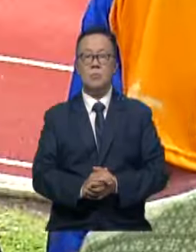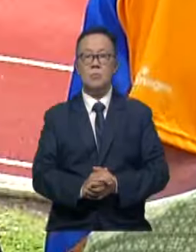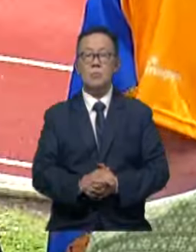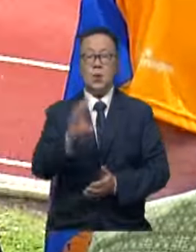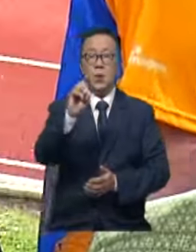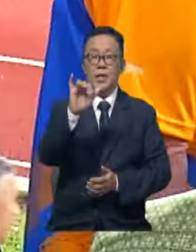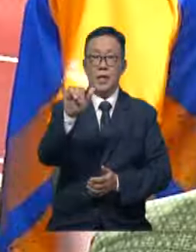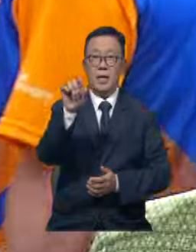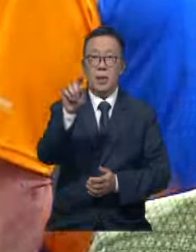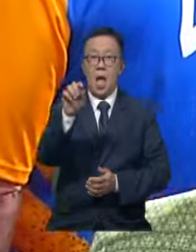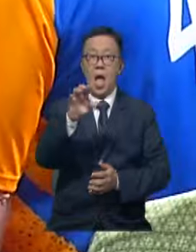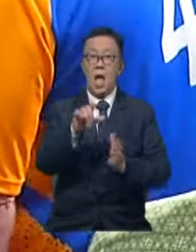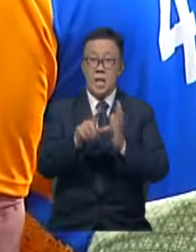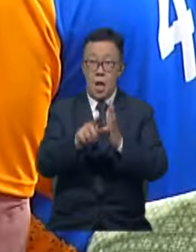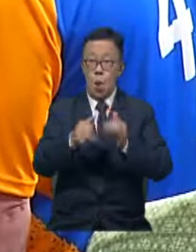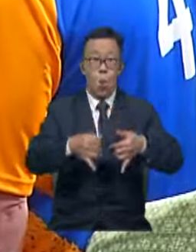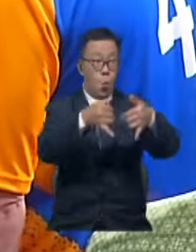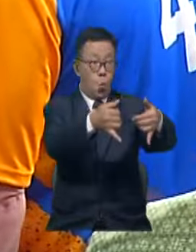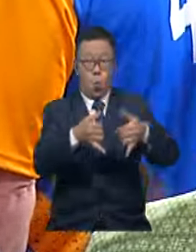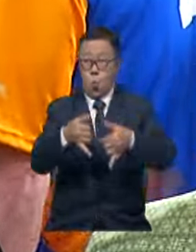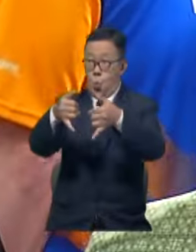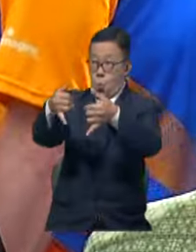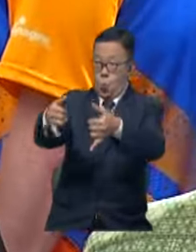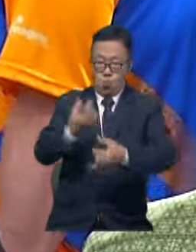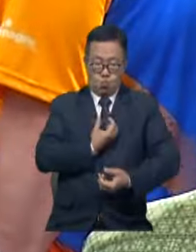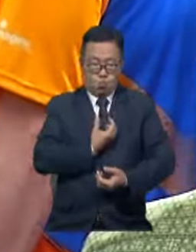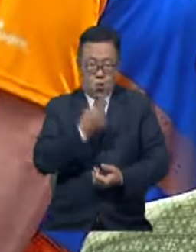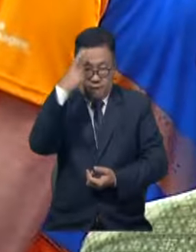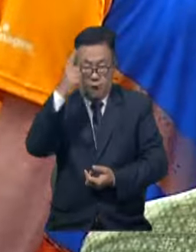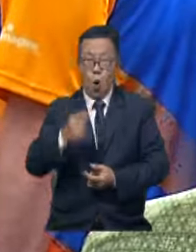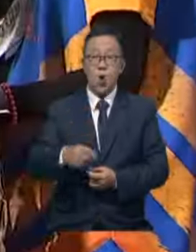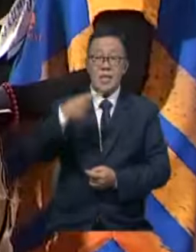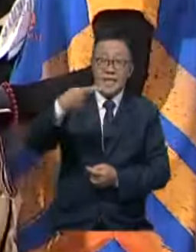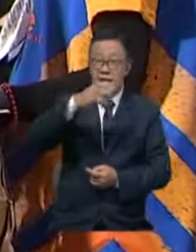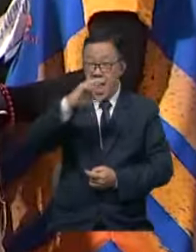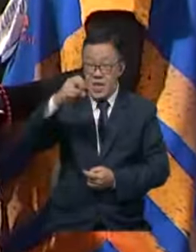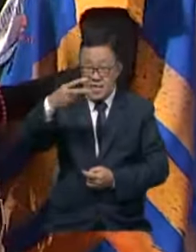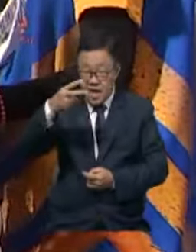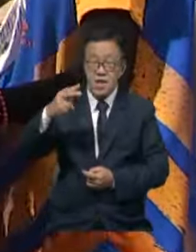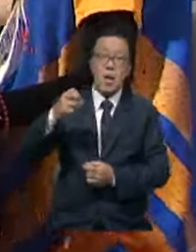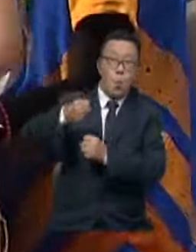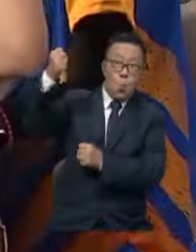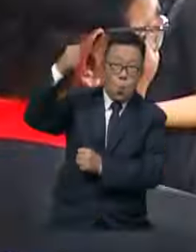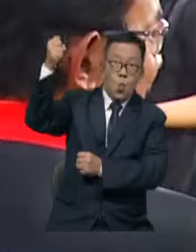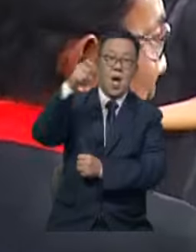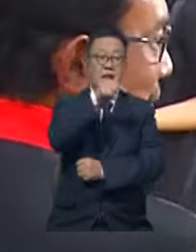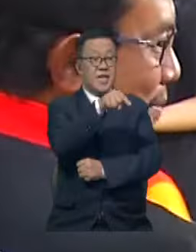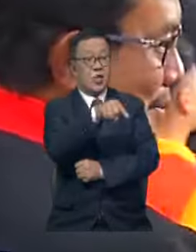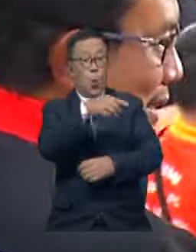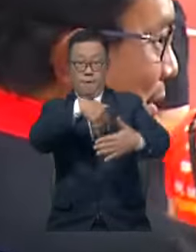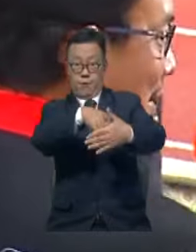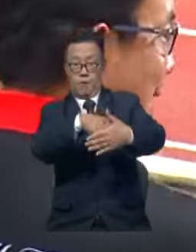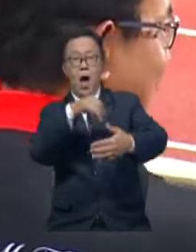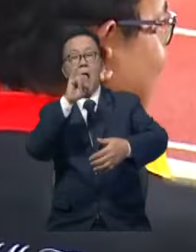Duli Yang Teramat Mulia berkenan menyempurnakan penyampaian pingat dan piala kepada juara dan naib juara perlawanan. Pesta Bola